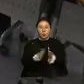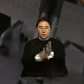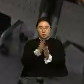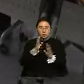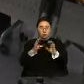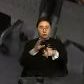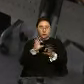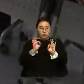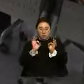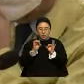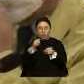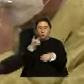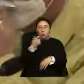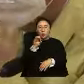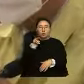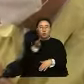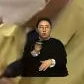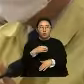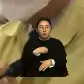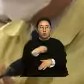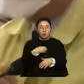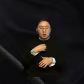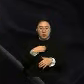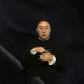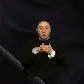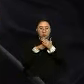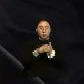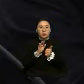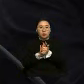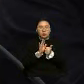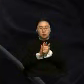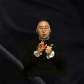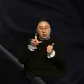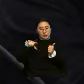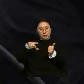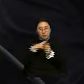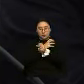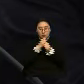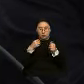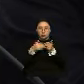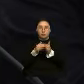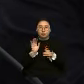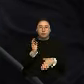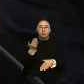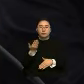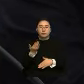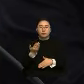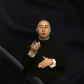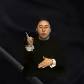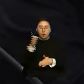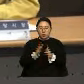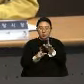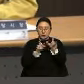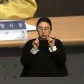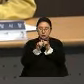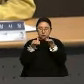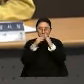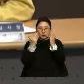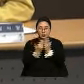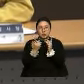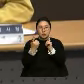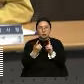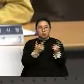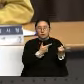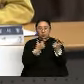고양시가 국민은행, 농협과 위기 극복 지원금 선불카드 제작 관련 협약을 체결했습니다. 고양 시민 전체를